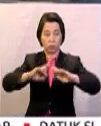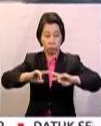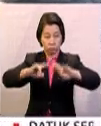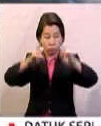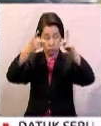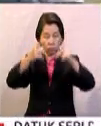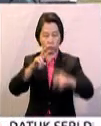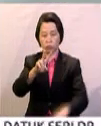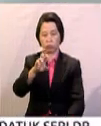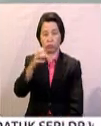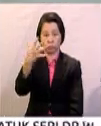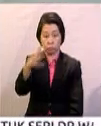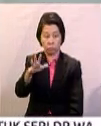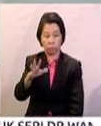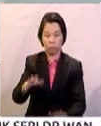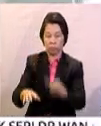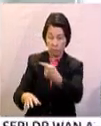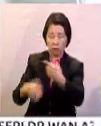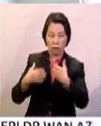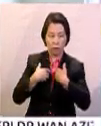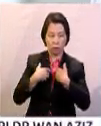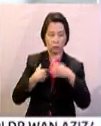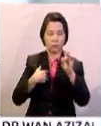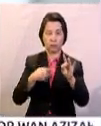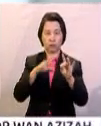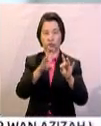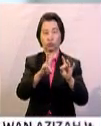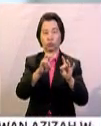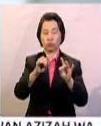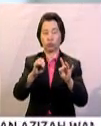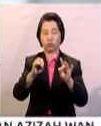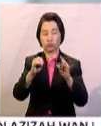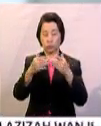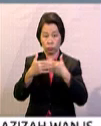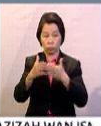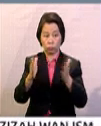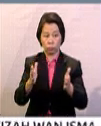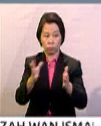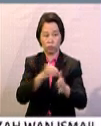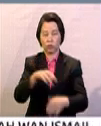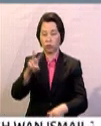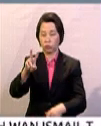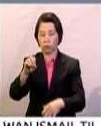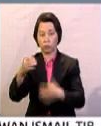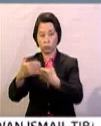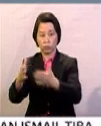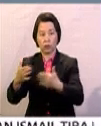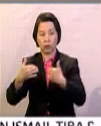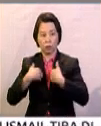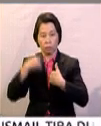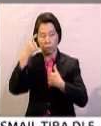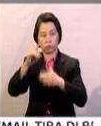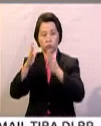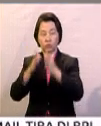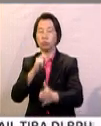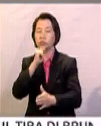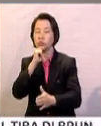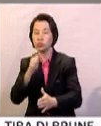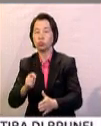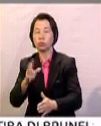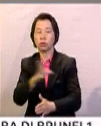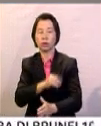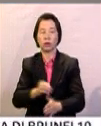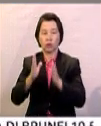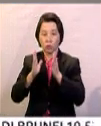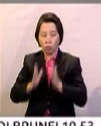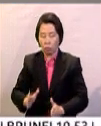pada 2015 mempunyai 870 unit termasuk 20 unit masing-masing untuk warga emas dan orang